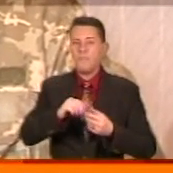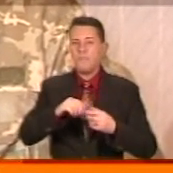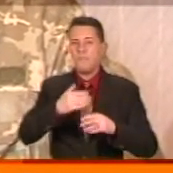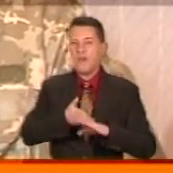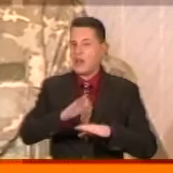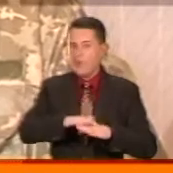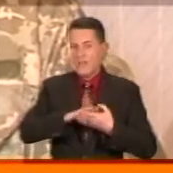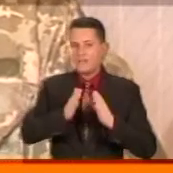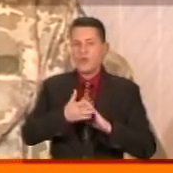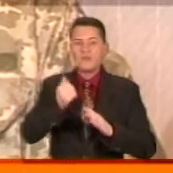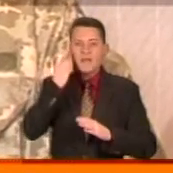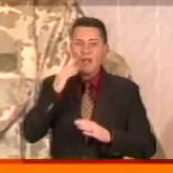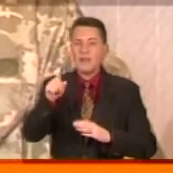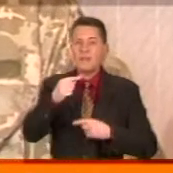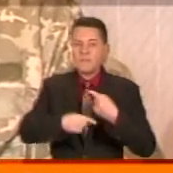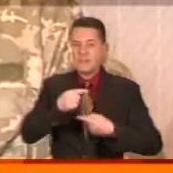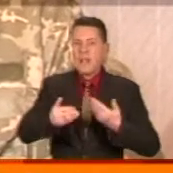постійно живеш